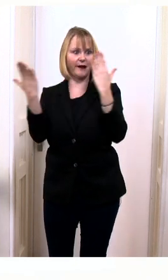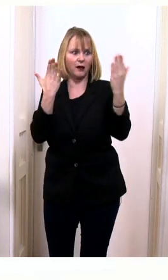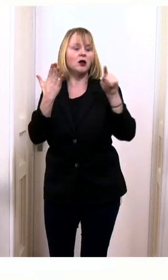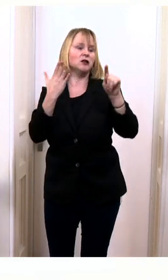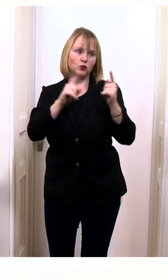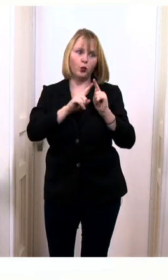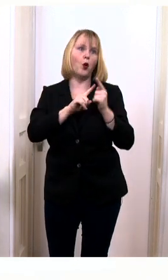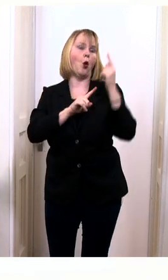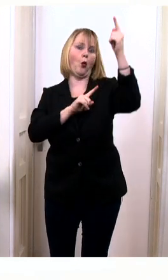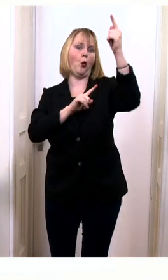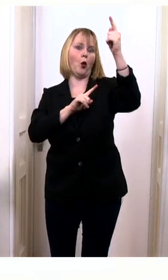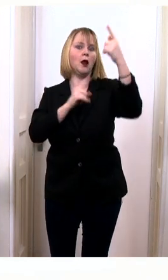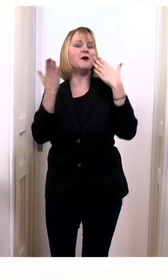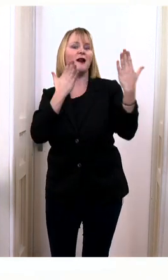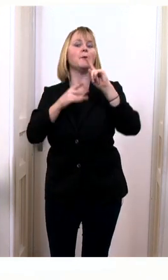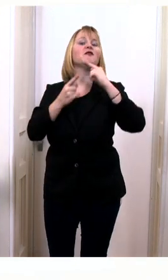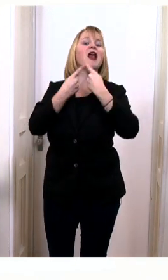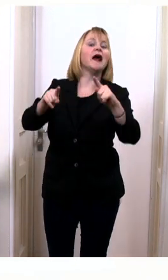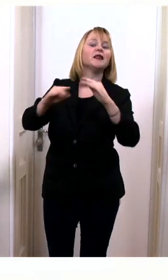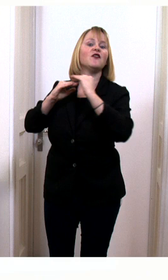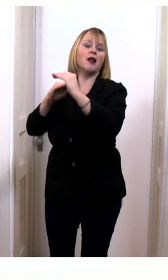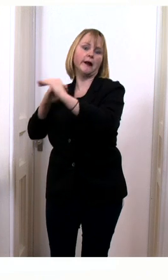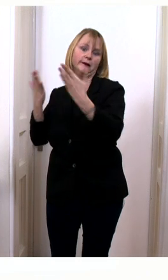in die vorderen Ränge bringt.